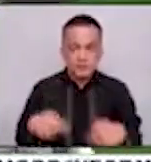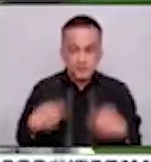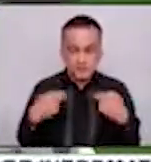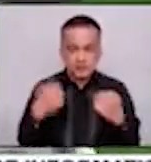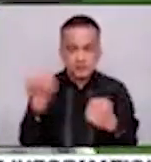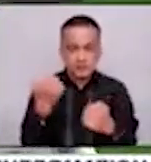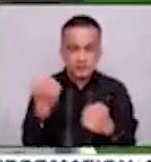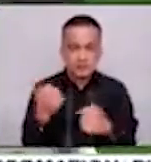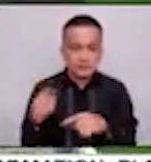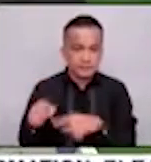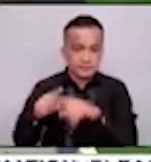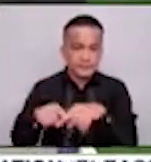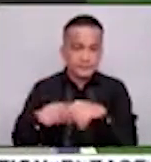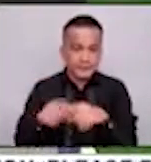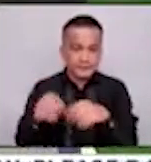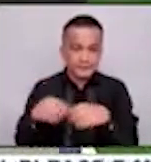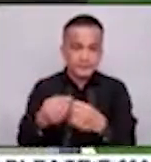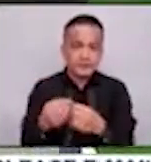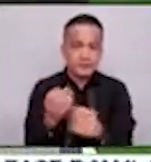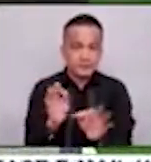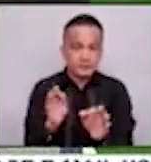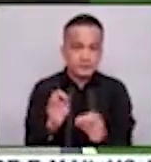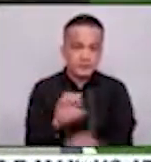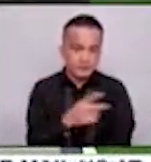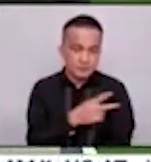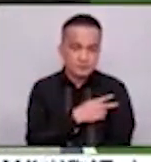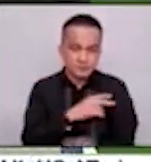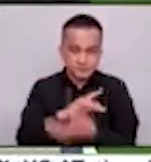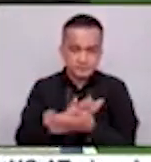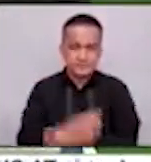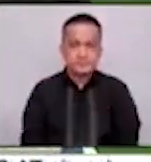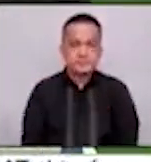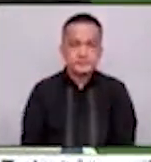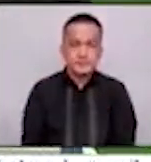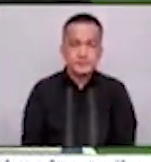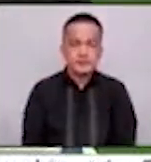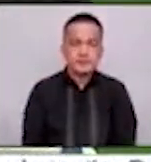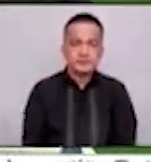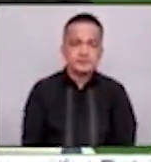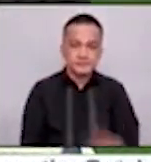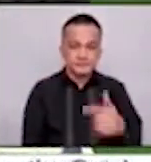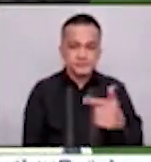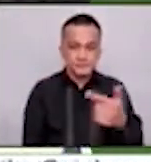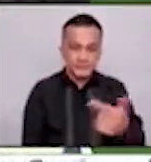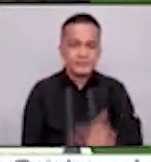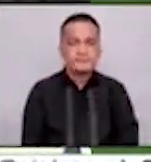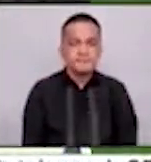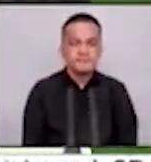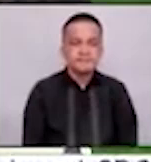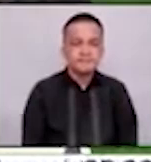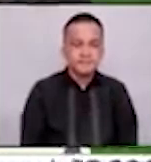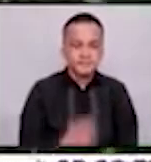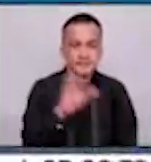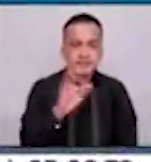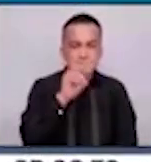ang pagbibigay ng libreng bakuna kontra COVID-19. Si Kenneth Pasyente sa detalye, Rise and Shine,